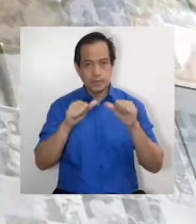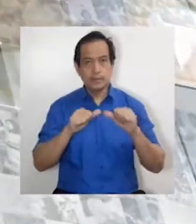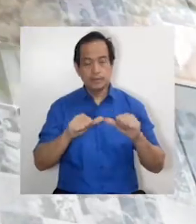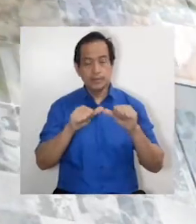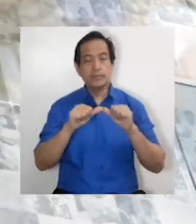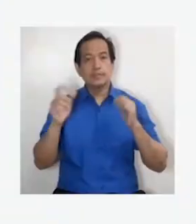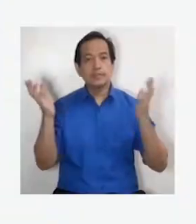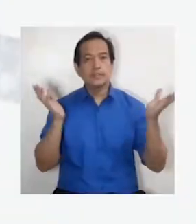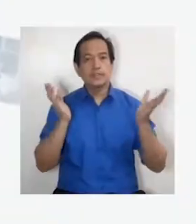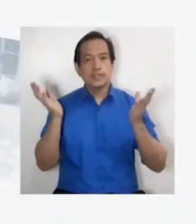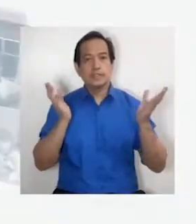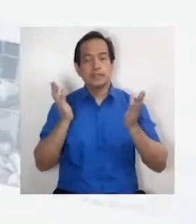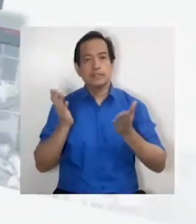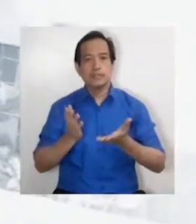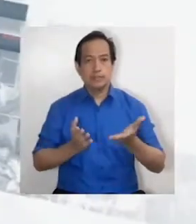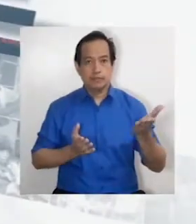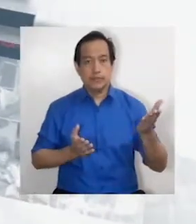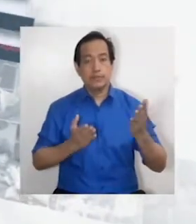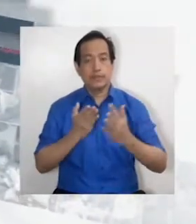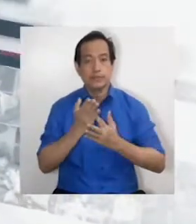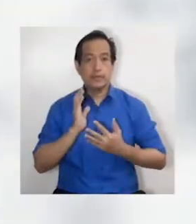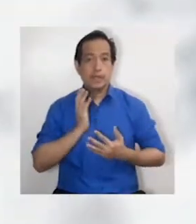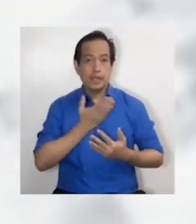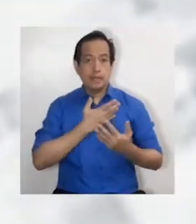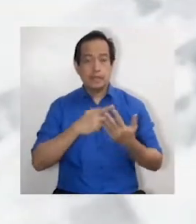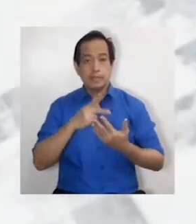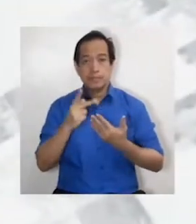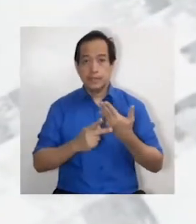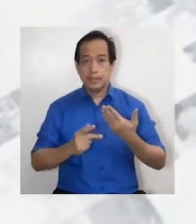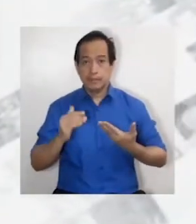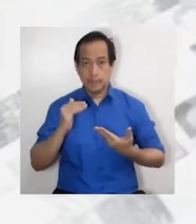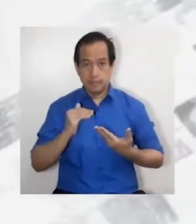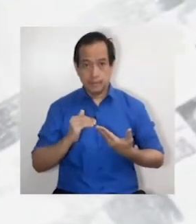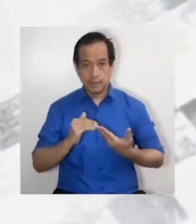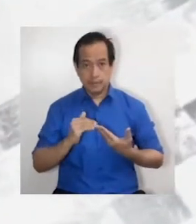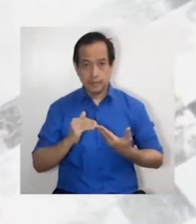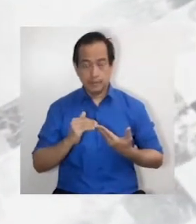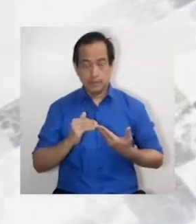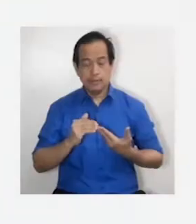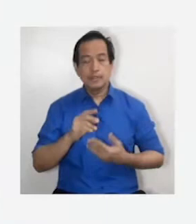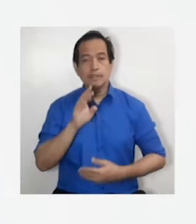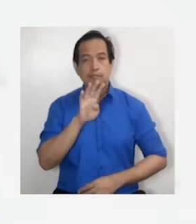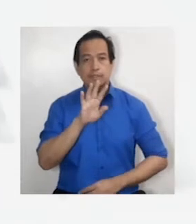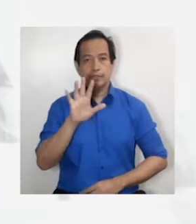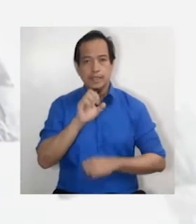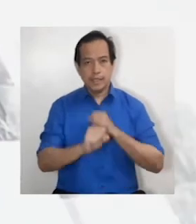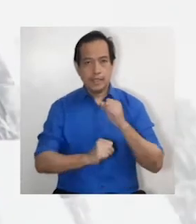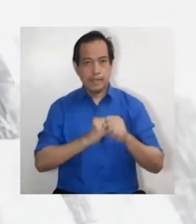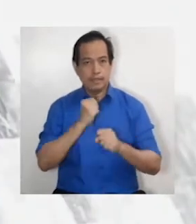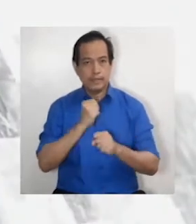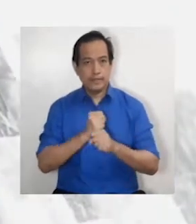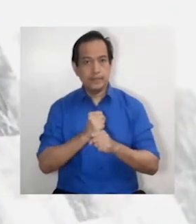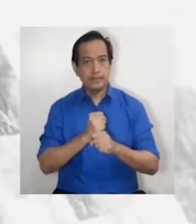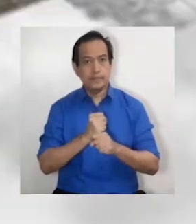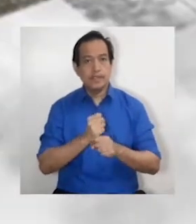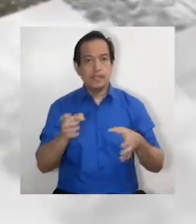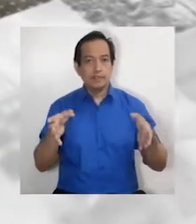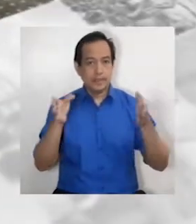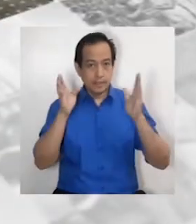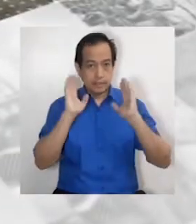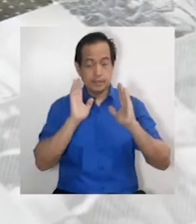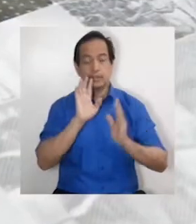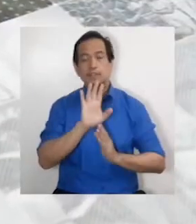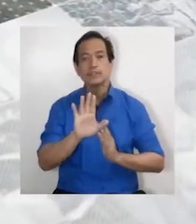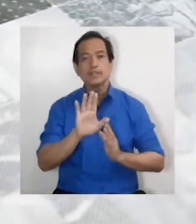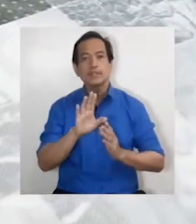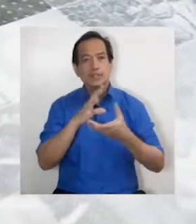pagod ang paglilingkod ninyo sa pamamagitan ng ating programa. 45 taon na nakikinig sa